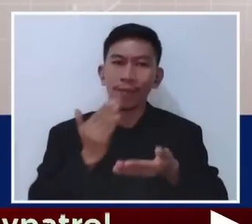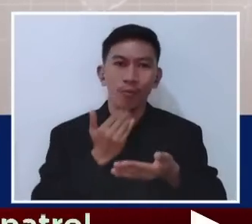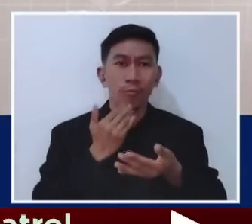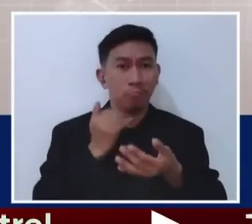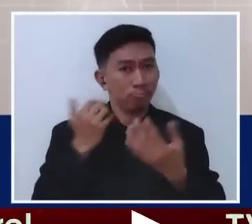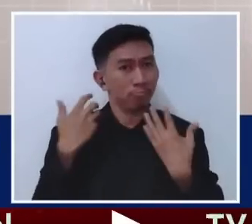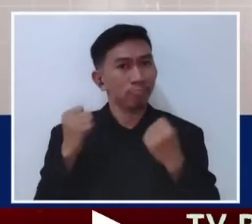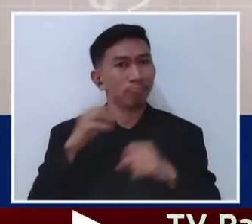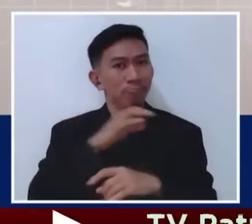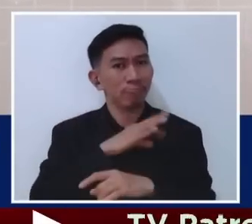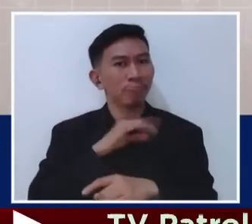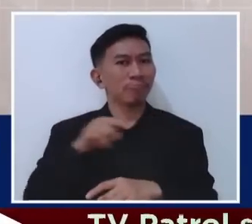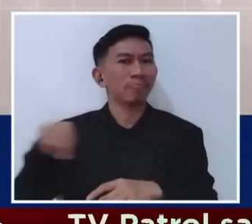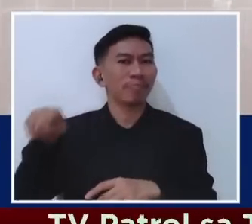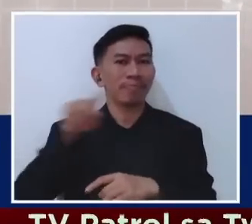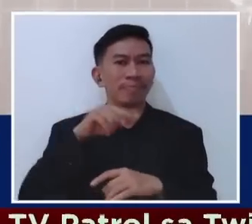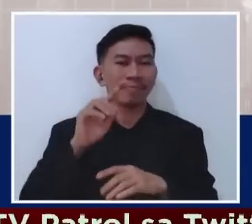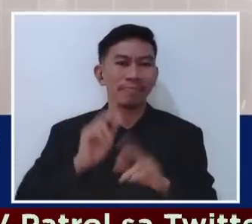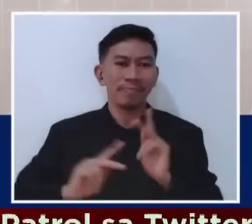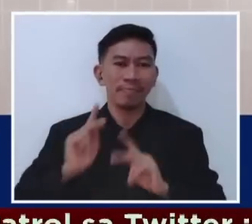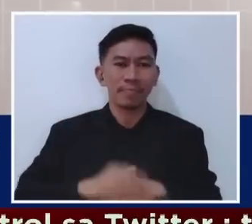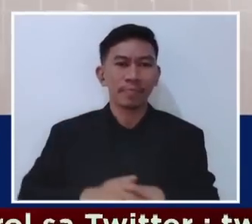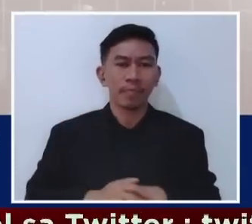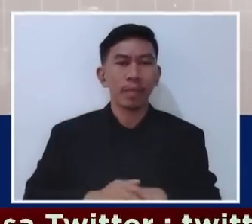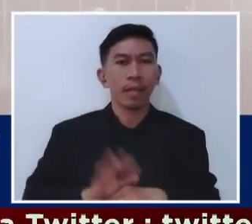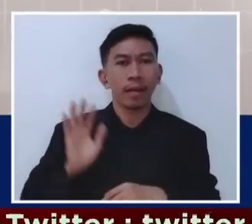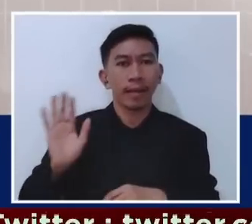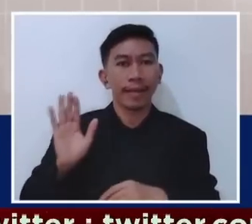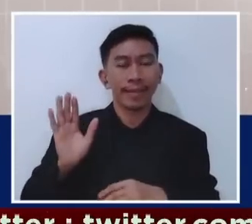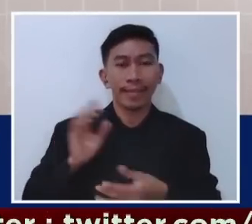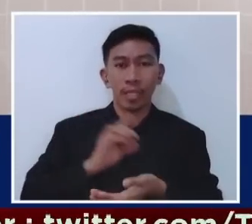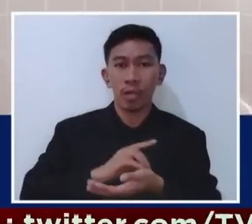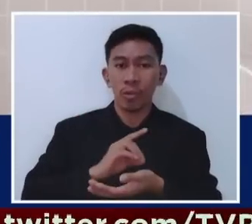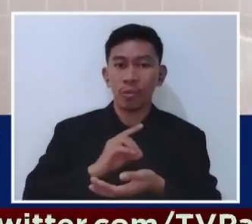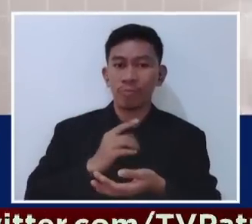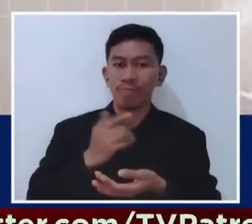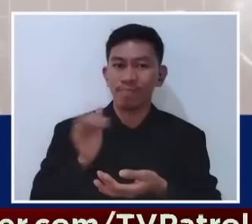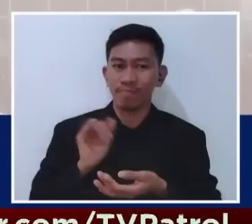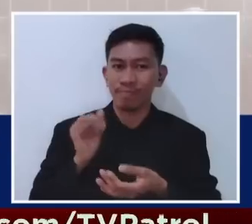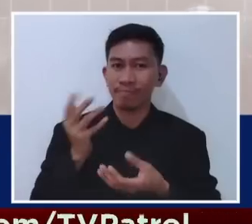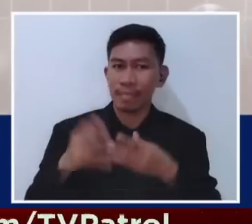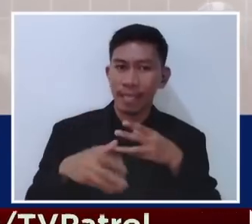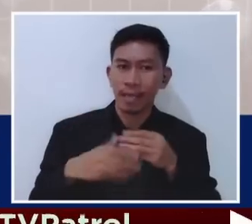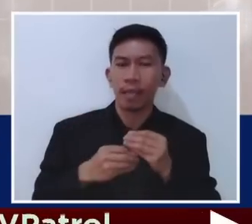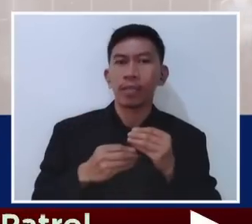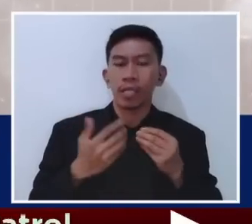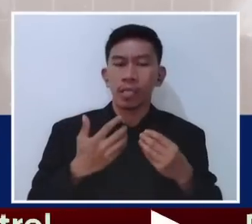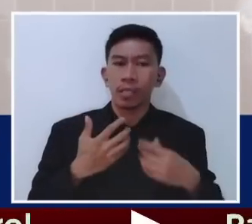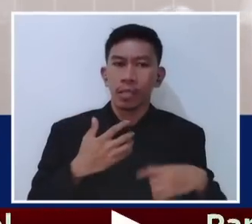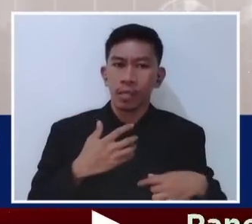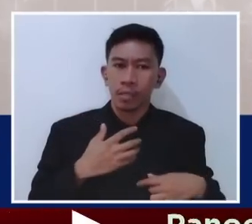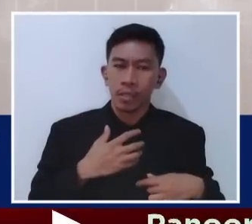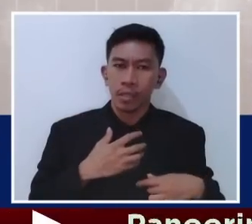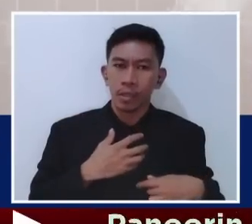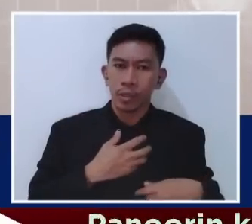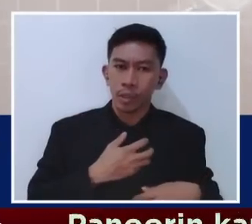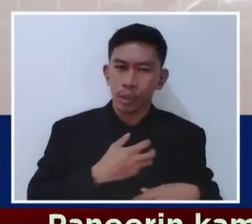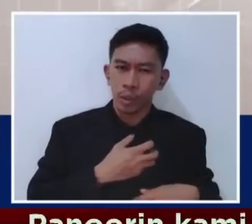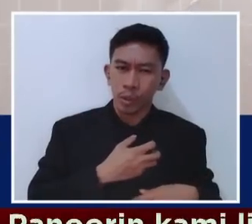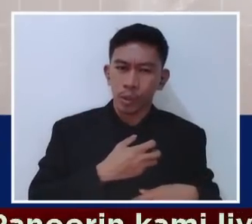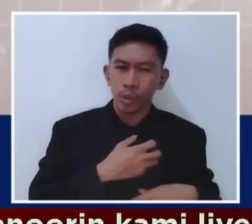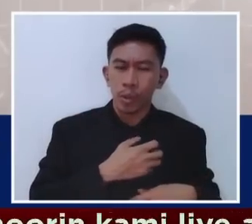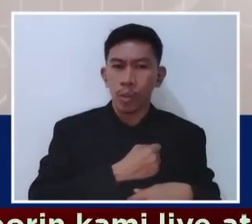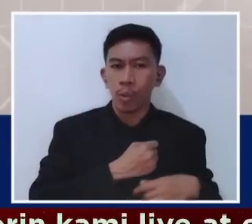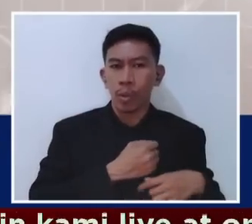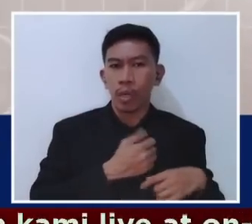Dagdag ni Dr. Belandres, maaaring magdulot ng ilang sakit gaya ng heart disease, kidney disease at stroke ang palagi